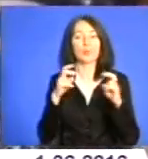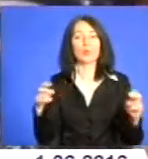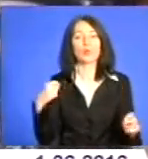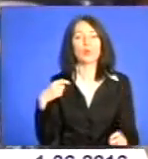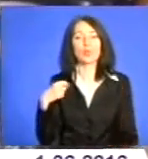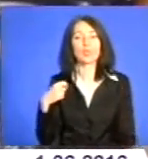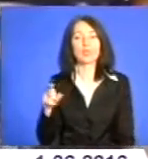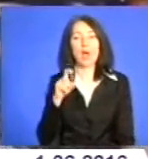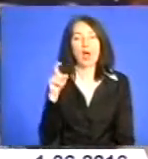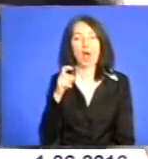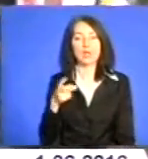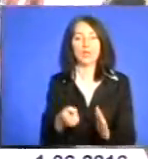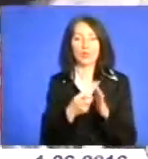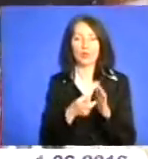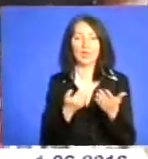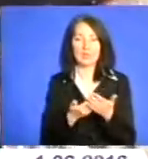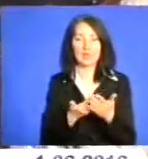Одеса, Харків, Донецьк навіть.